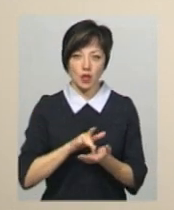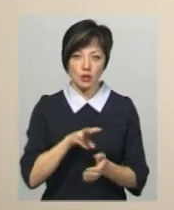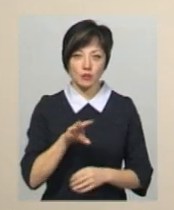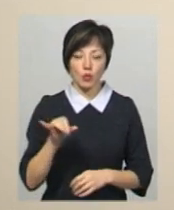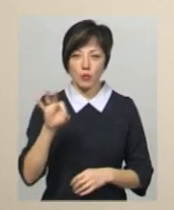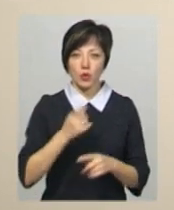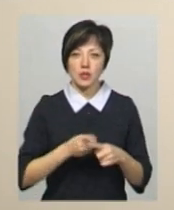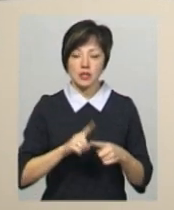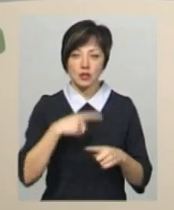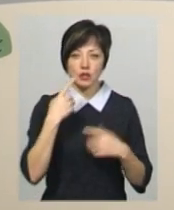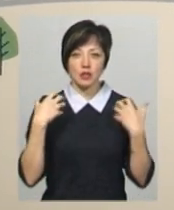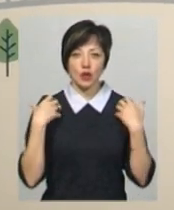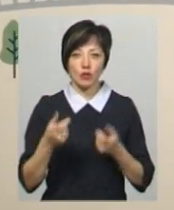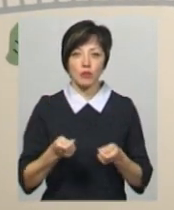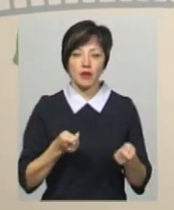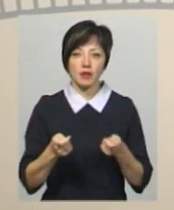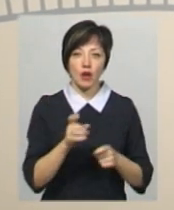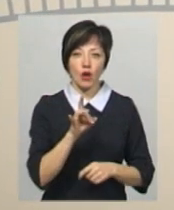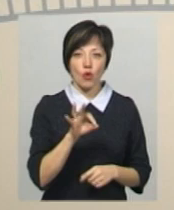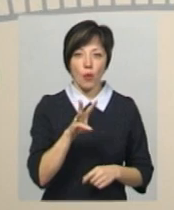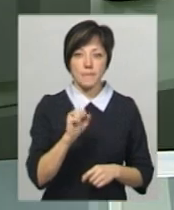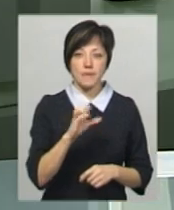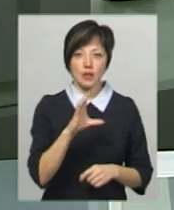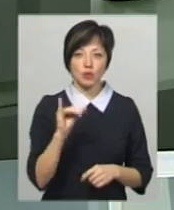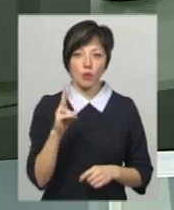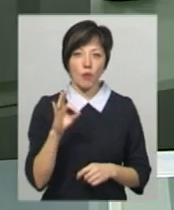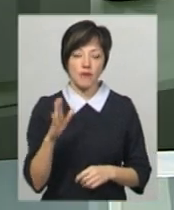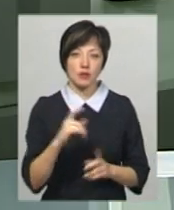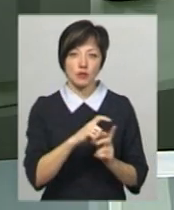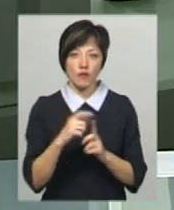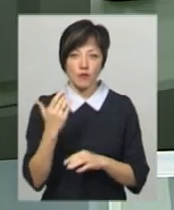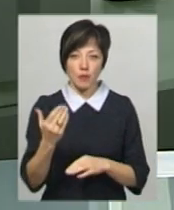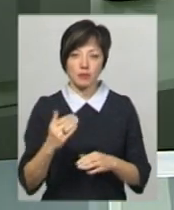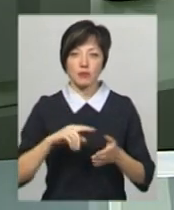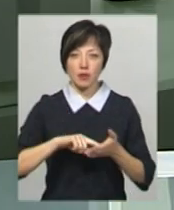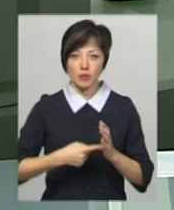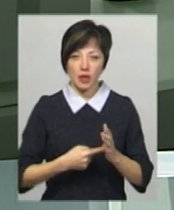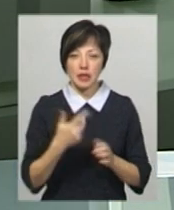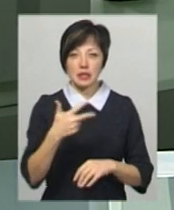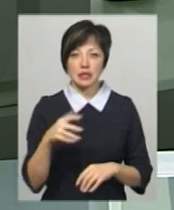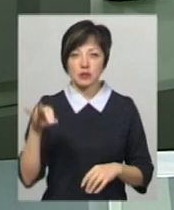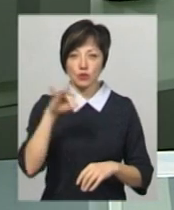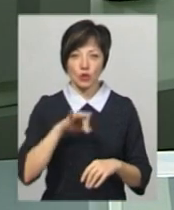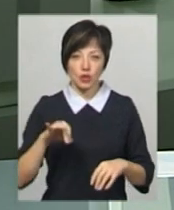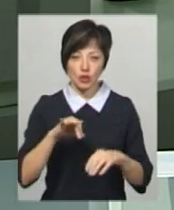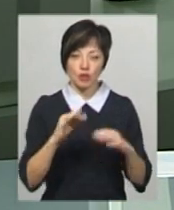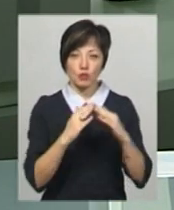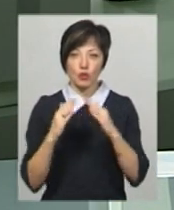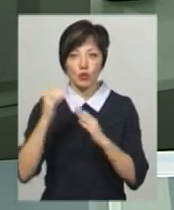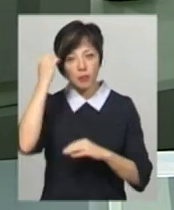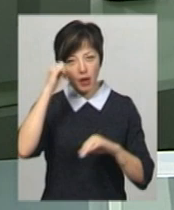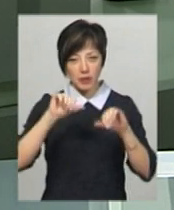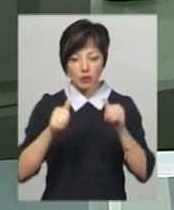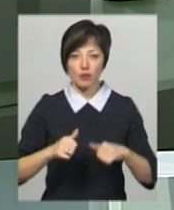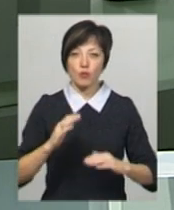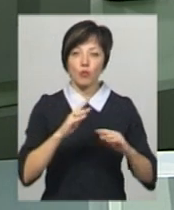Про це каже начальник управління Артем Ромасюков. За його словами, на карті позначено 30 історичних споруд, пам'ятників та